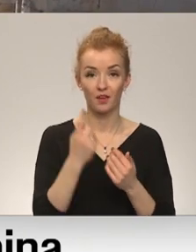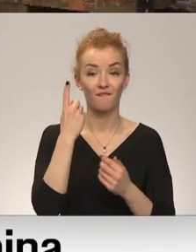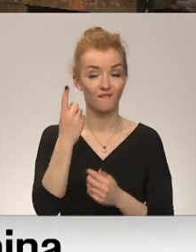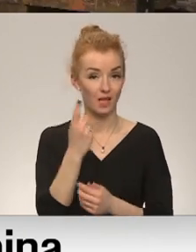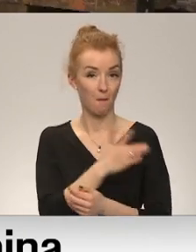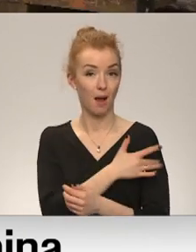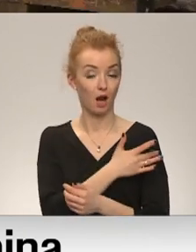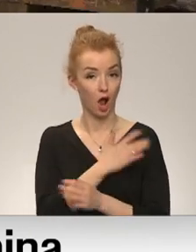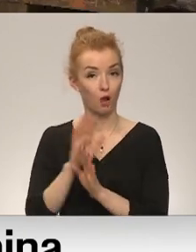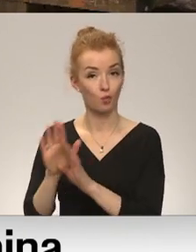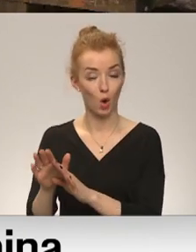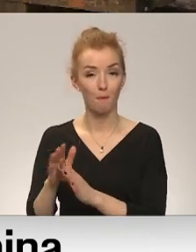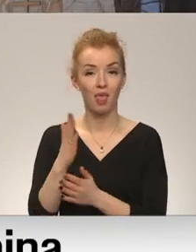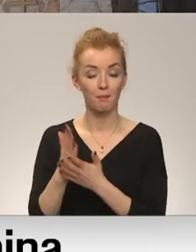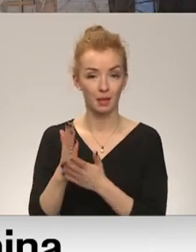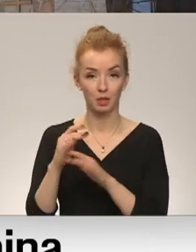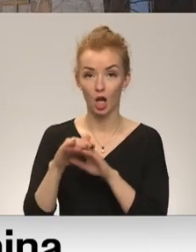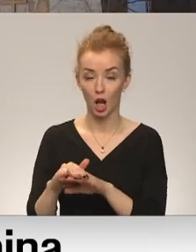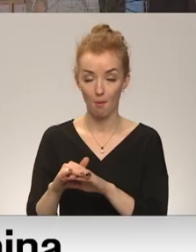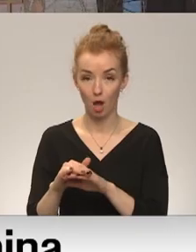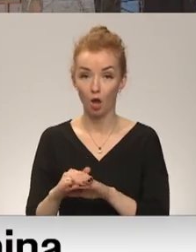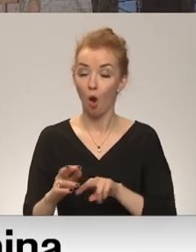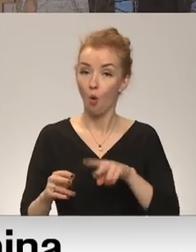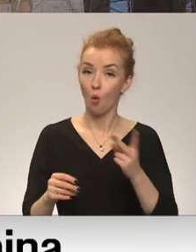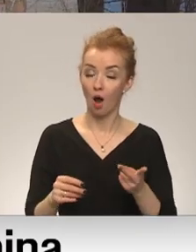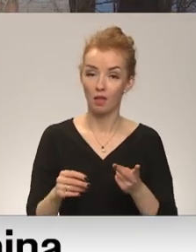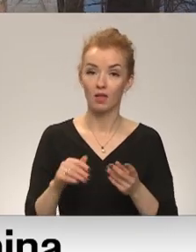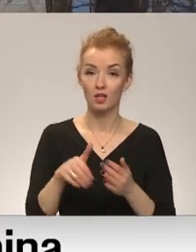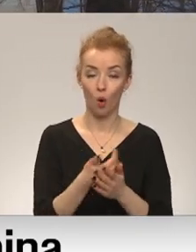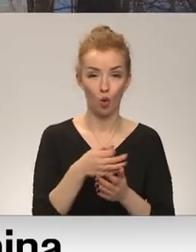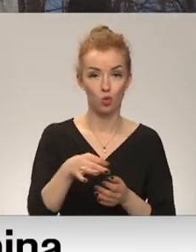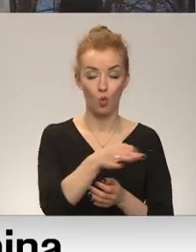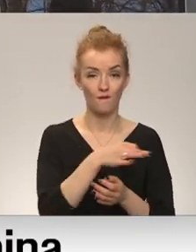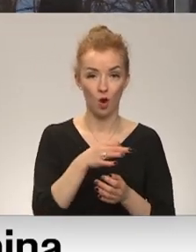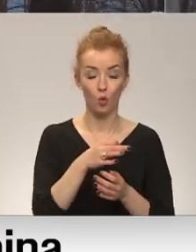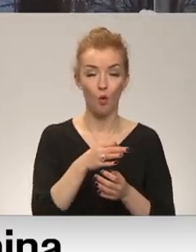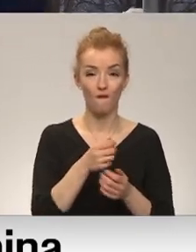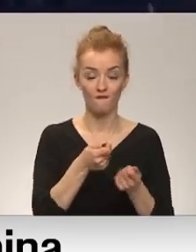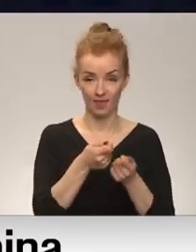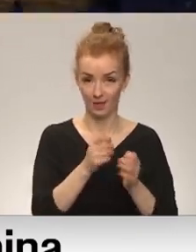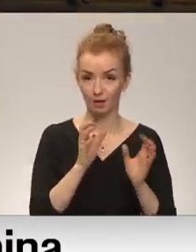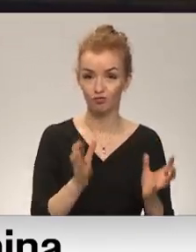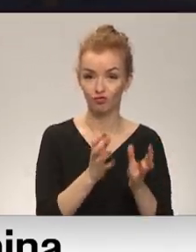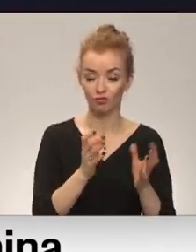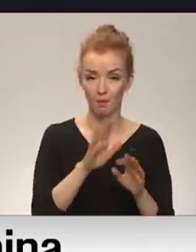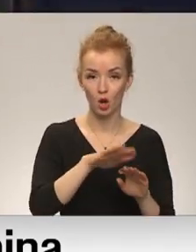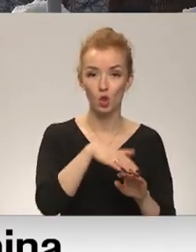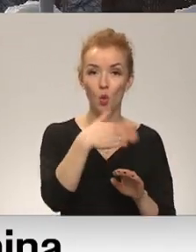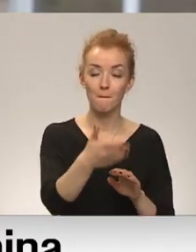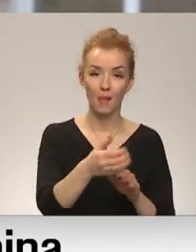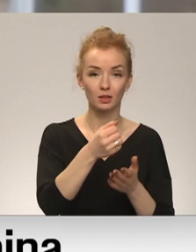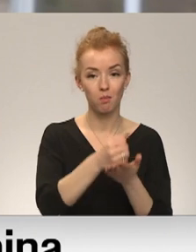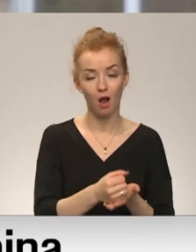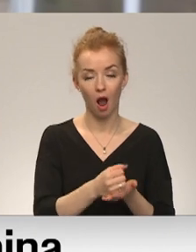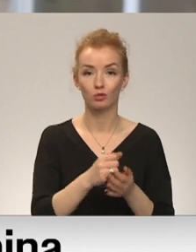pakalpojumu pieejamības saglabāšana, pavisam kas cits, vai jauno novadu vadība rūpēsies par nomalas pagastu attīstību.